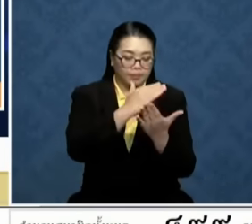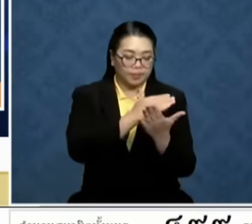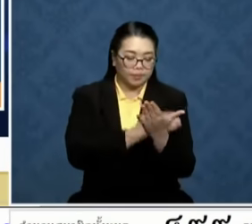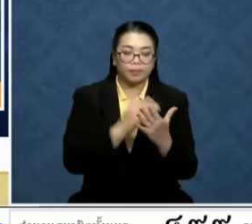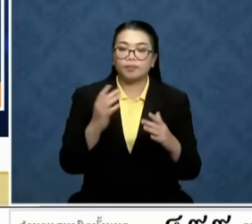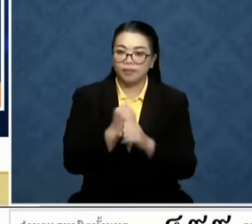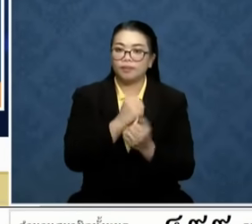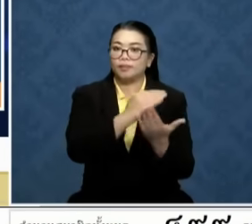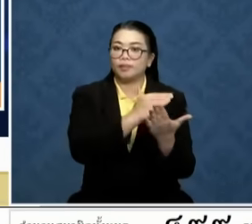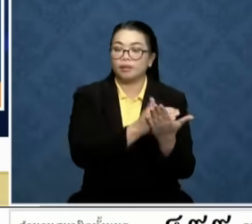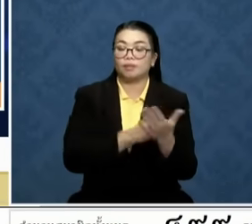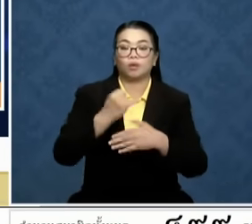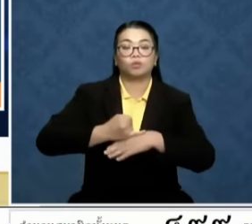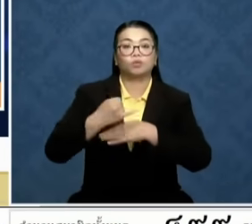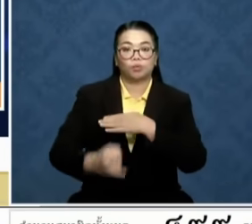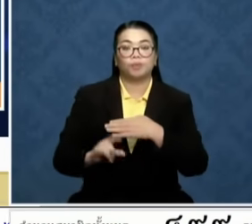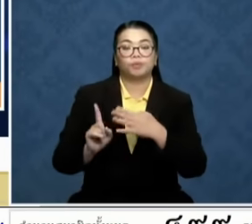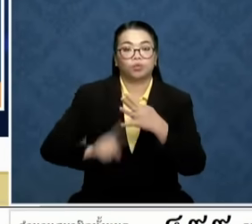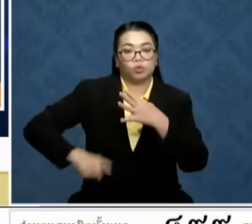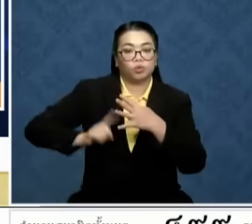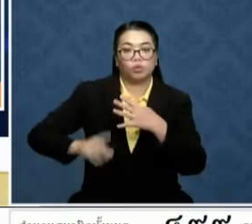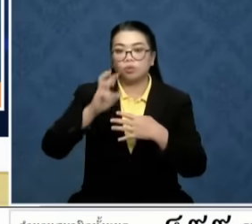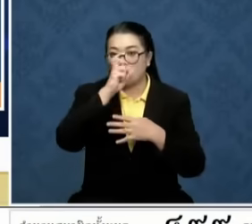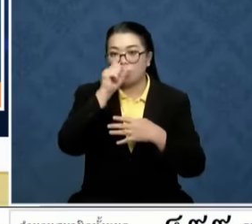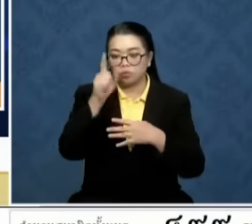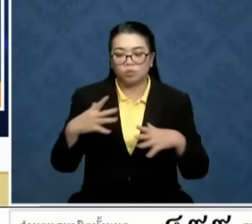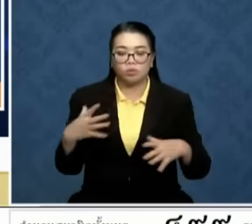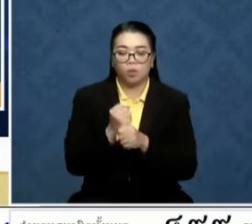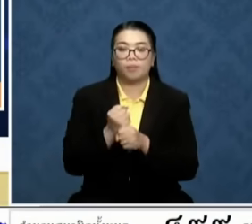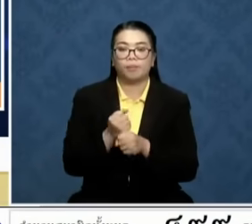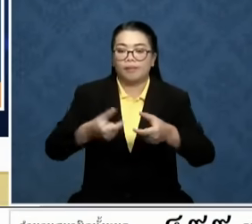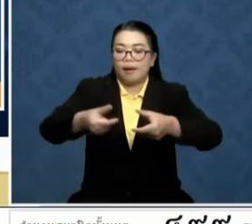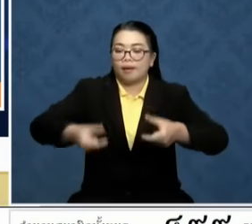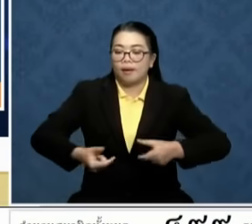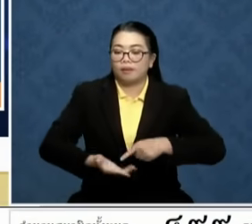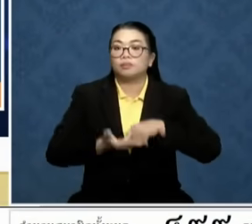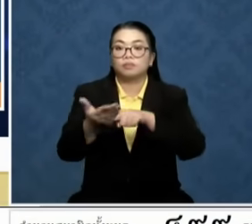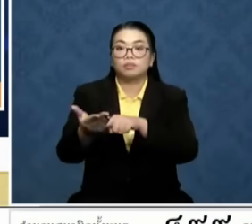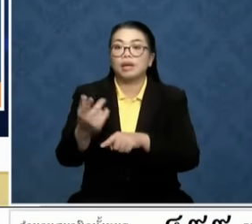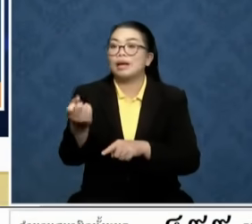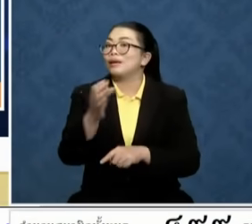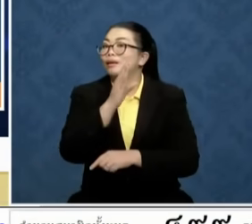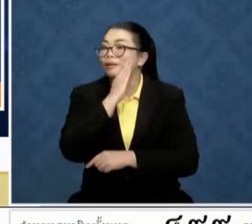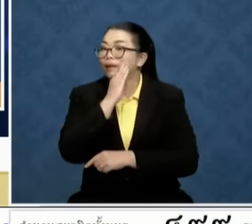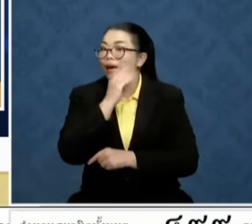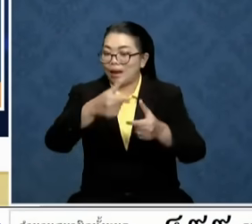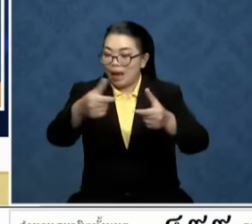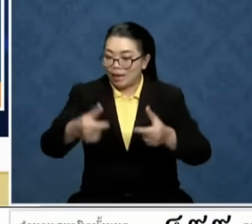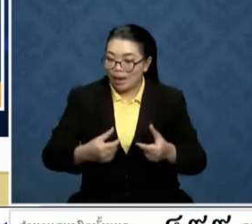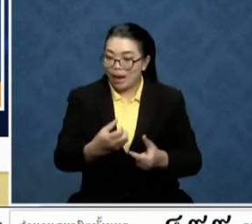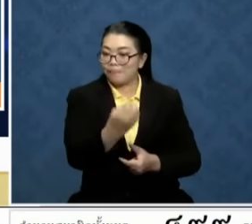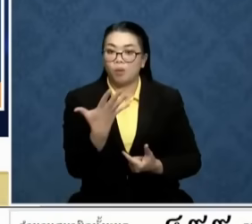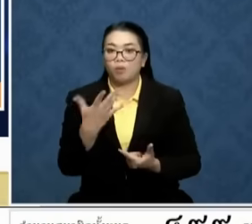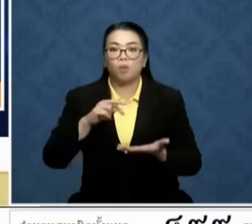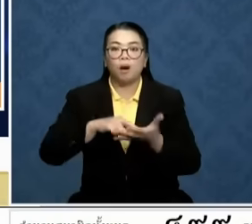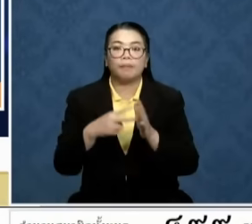ครับเมื่อสิ้นสุดการทดลองให้รายงานผลการศึกษาแล้วถ้าไม่รายงานผลการศึกษาแปลว่ายังไม่